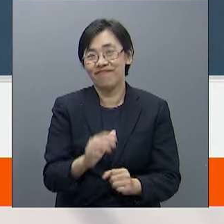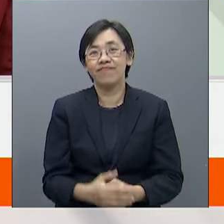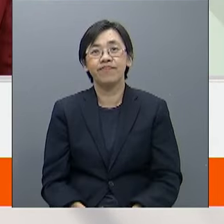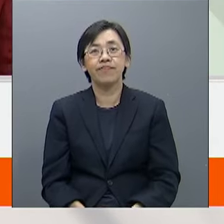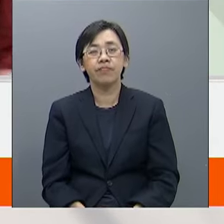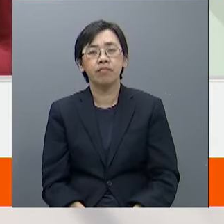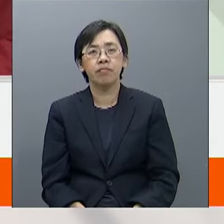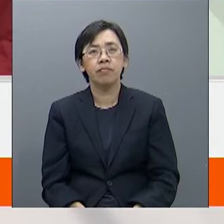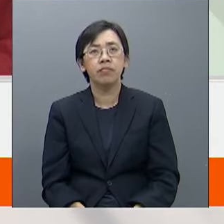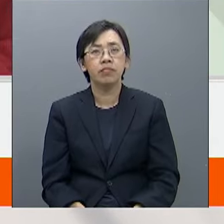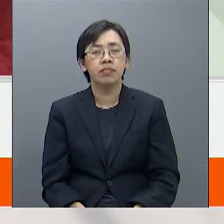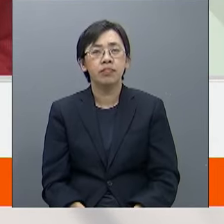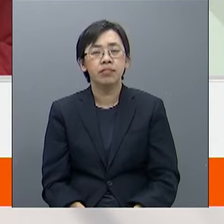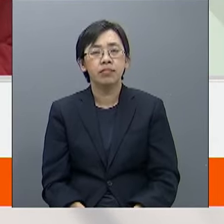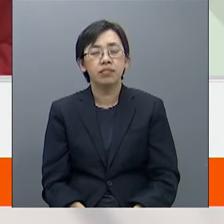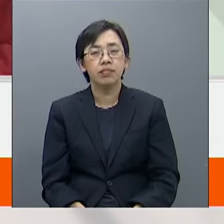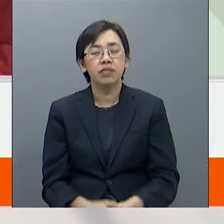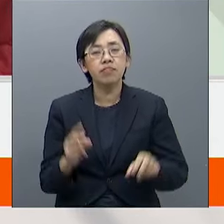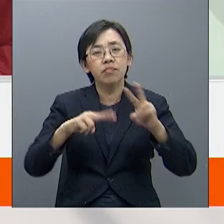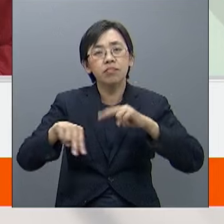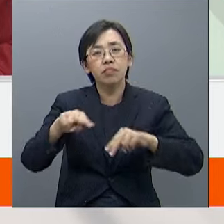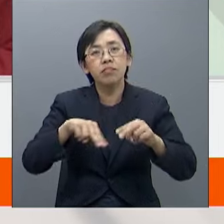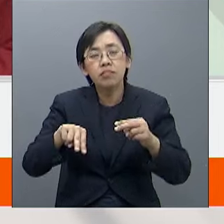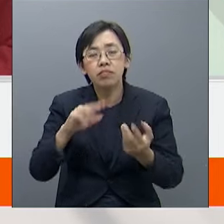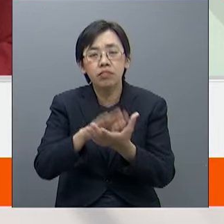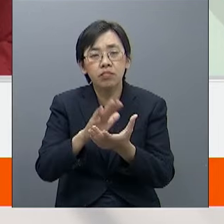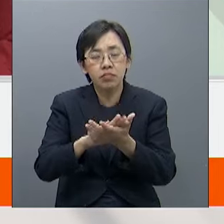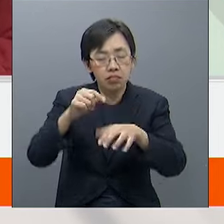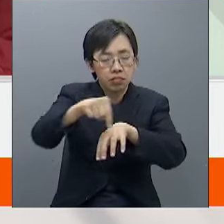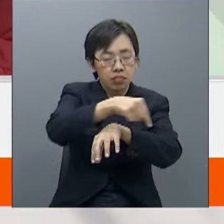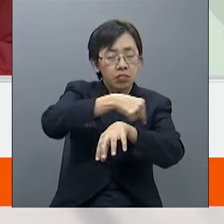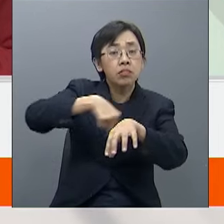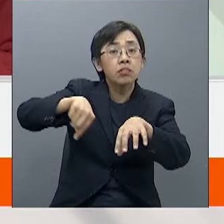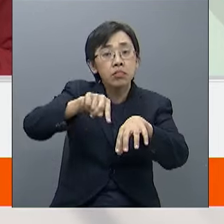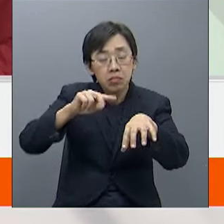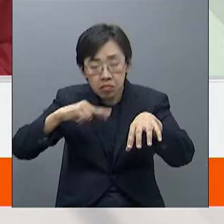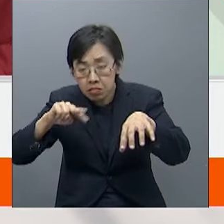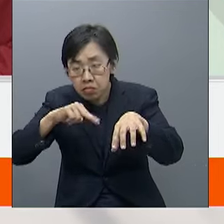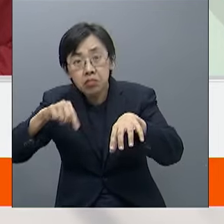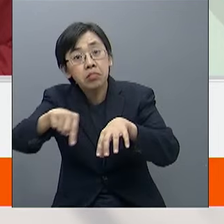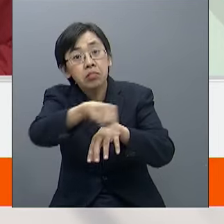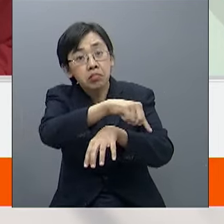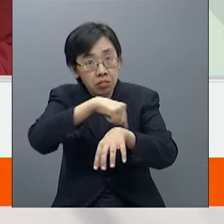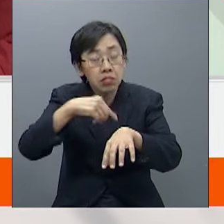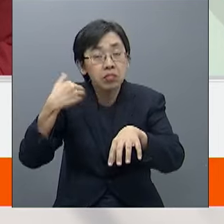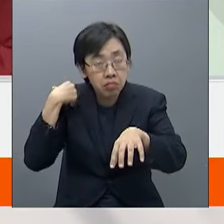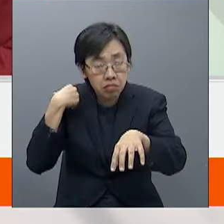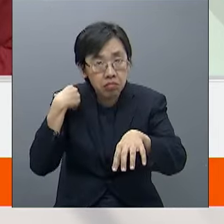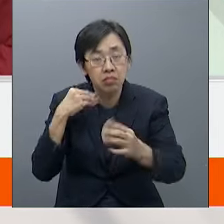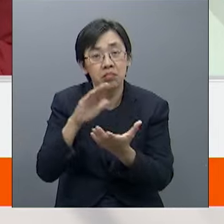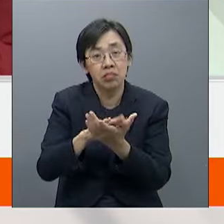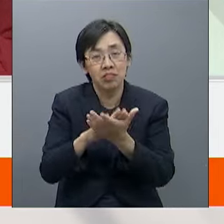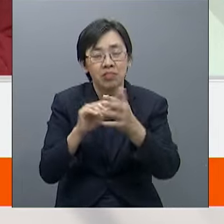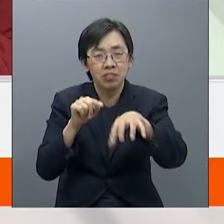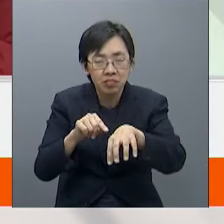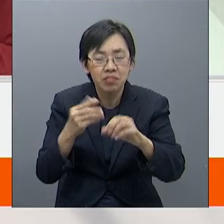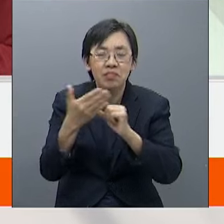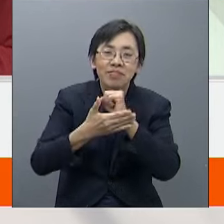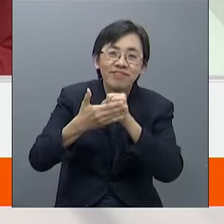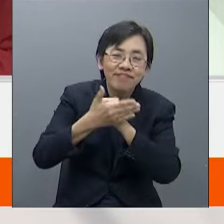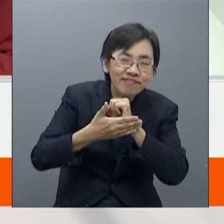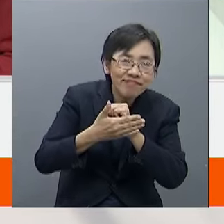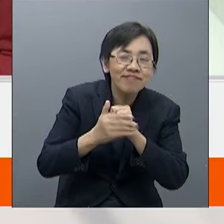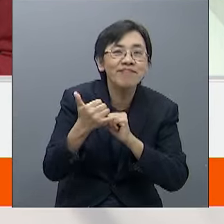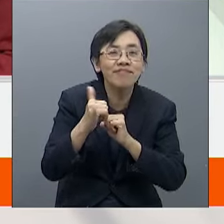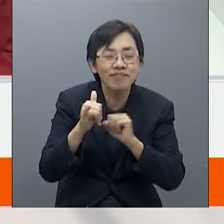าจจะต้องรวมไปถึงเรื่องของการไปดูแลรอบข้างรอบๆ บริเวณโรงเรียนด้วยไหมคะคุณหมอในโดยเฉพาะในเรื่องของสารเสพติดที่ต้องให้